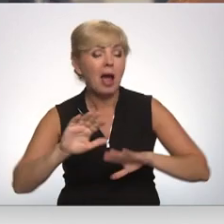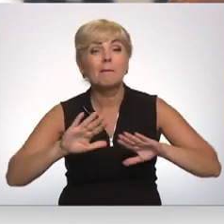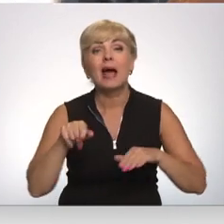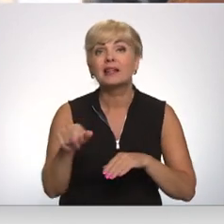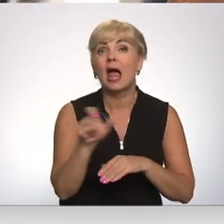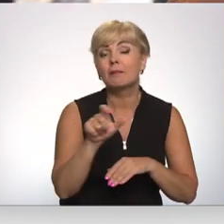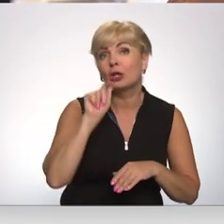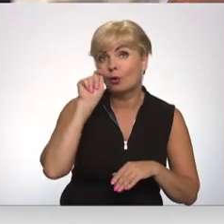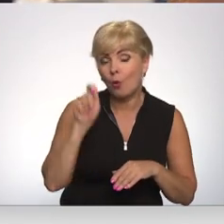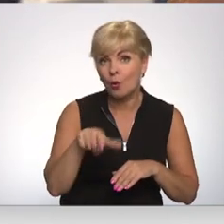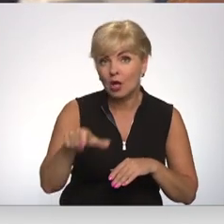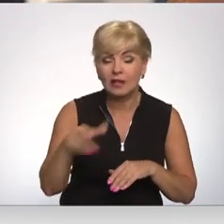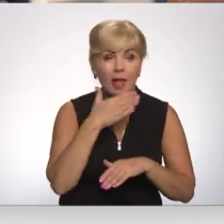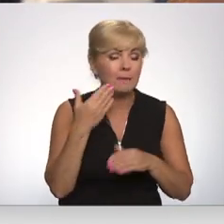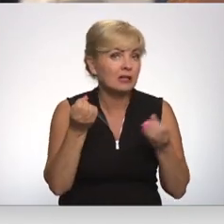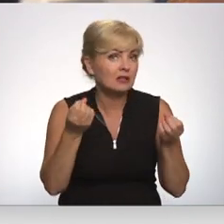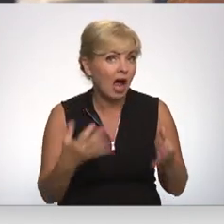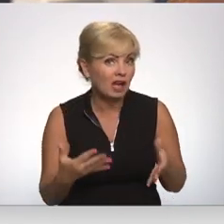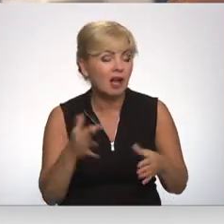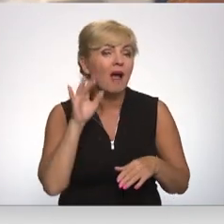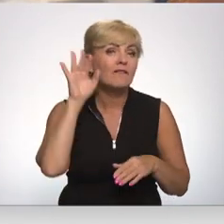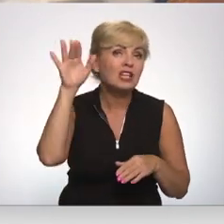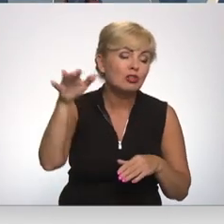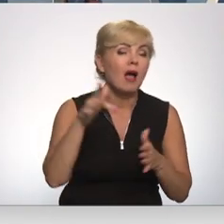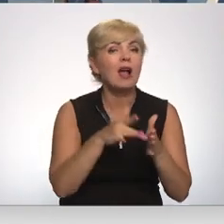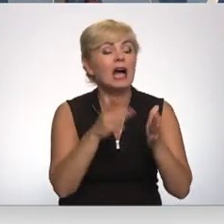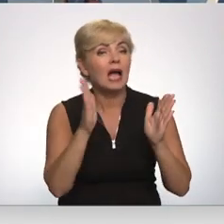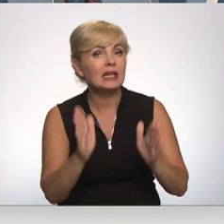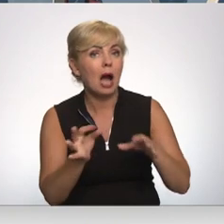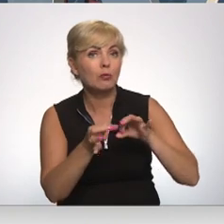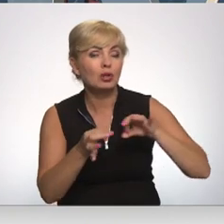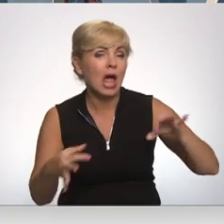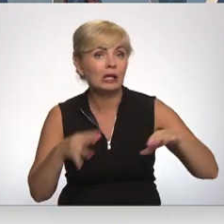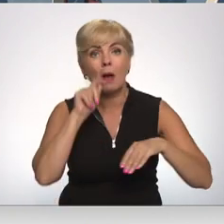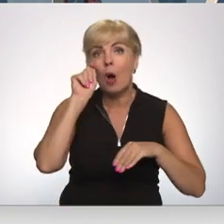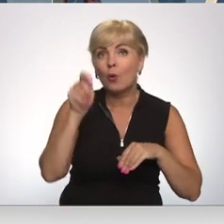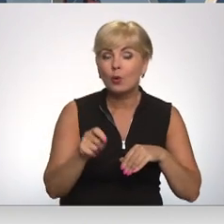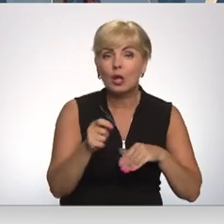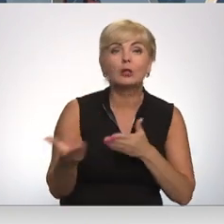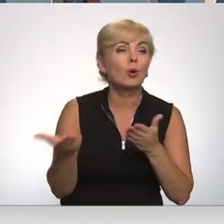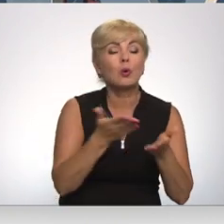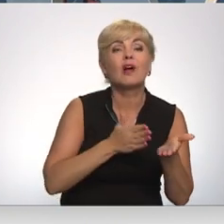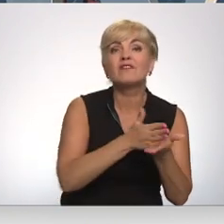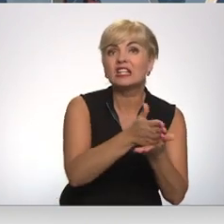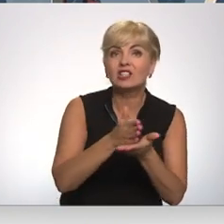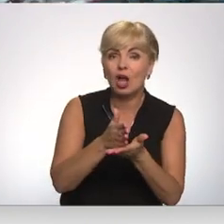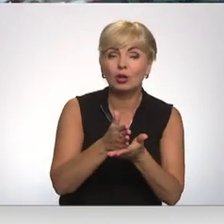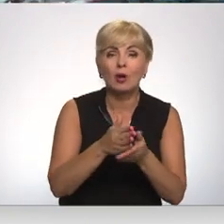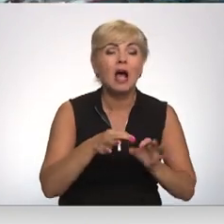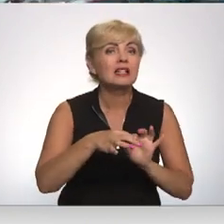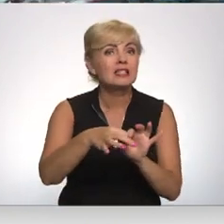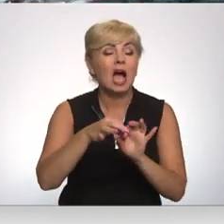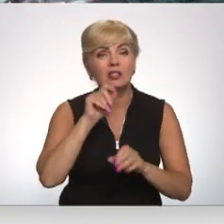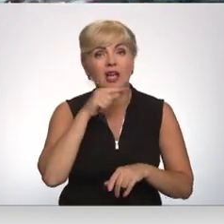tobrīd Ukraiņiem nebija īsti skaidras vīzijas, kādai jābūt neatkarīgai Ukrainai un kurp virzīties. Saites ar